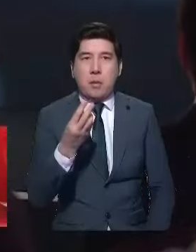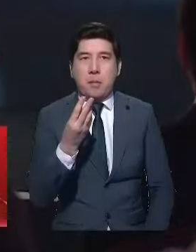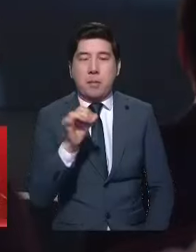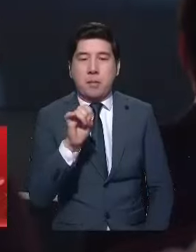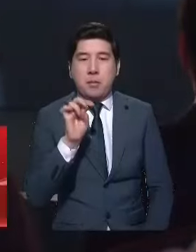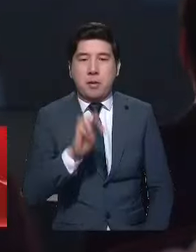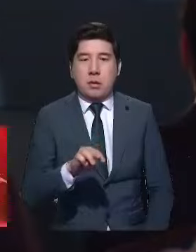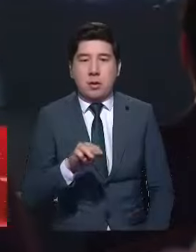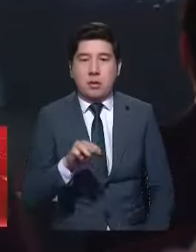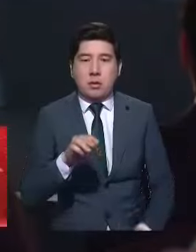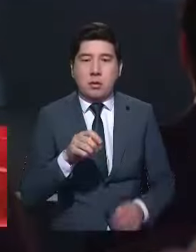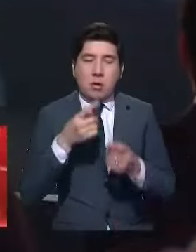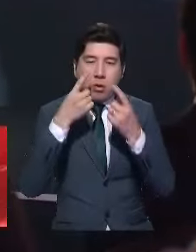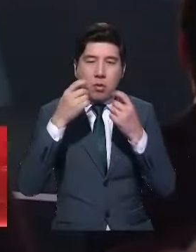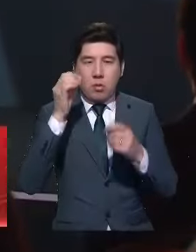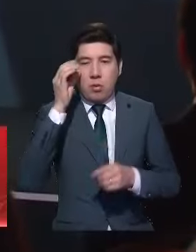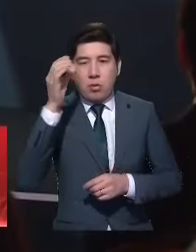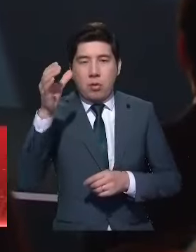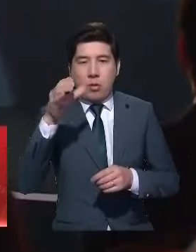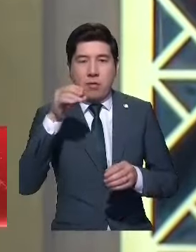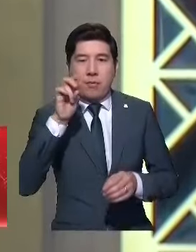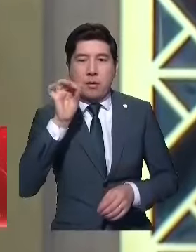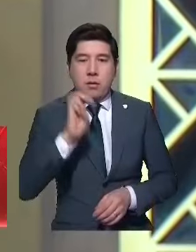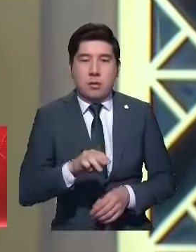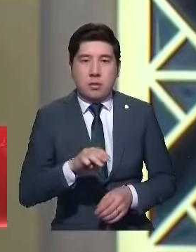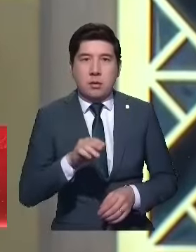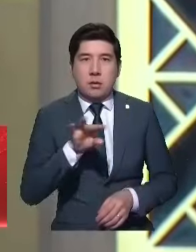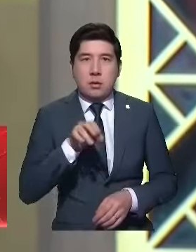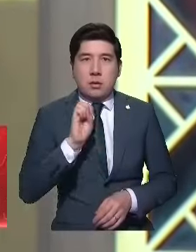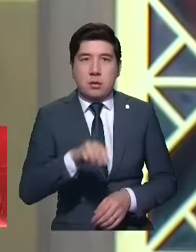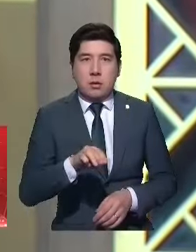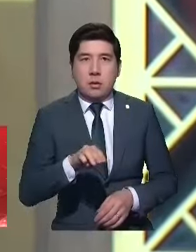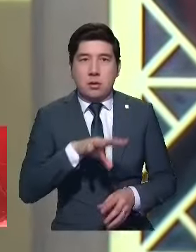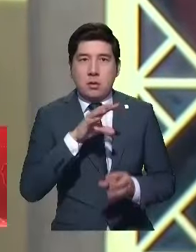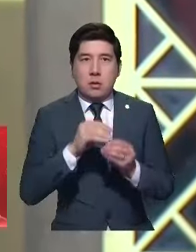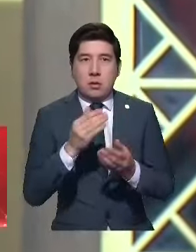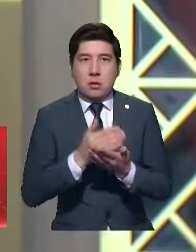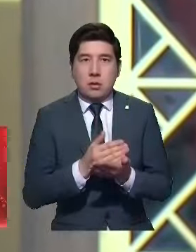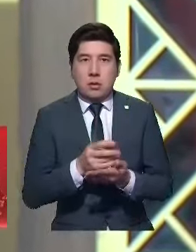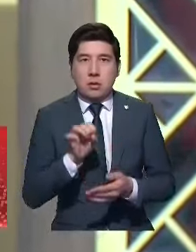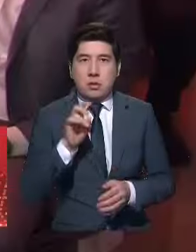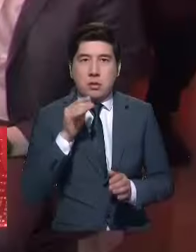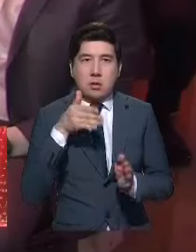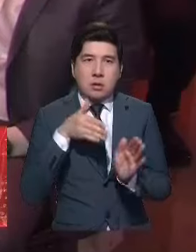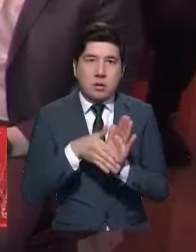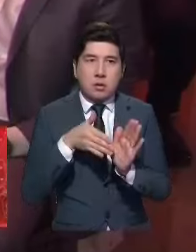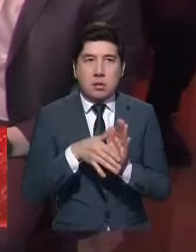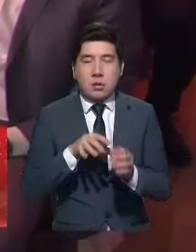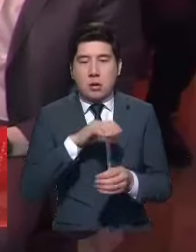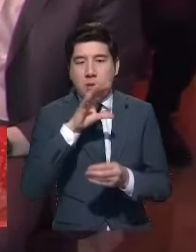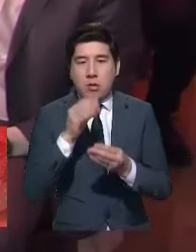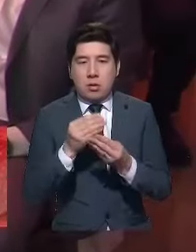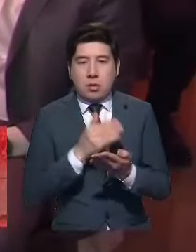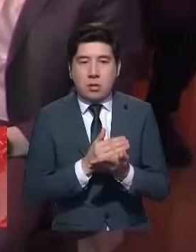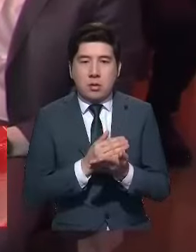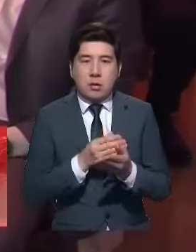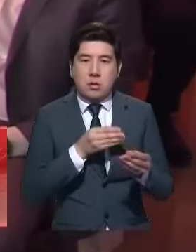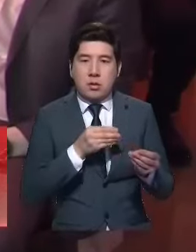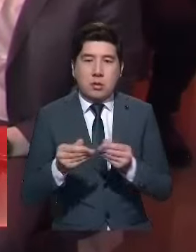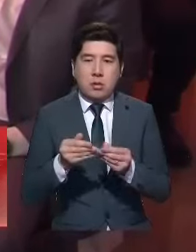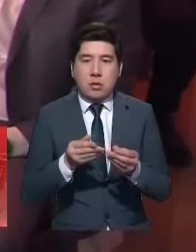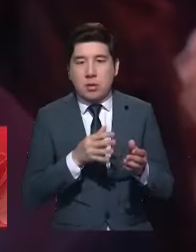объединит научную мысль и практику в формате Think and Do Tank. Исследовательские работы позволят не только давать рекомендации, но и действовать.